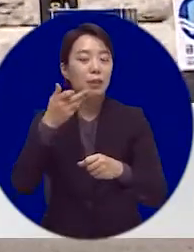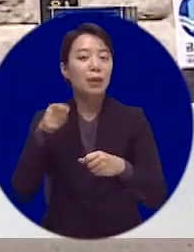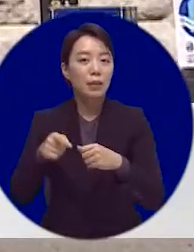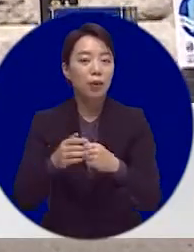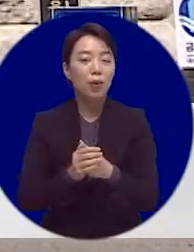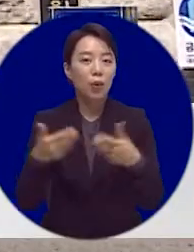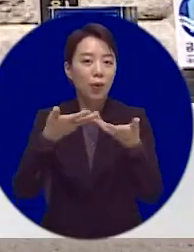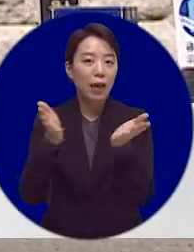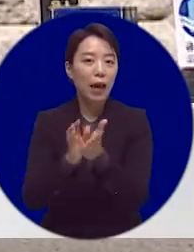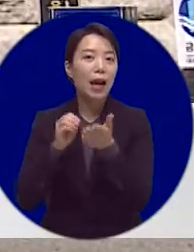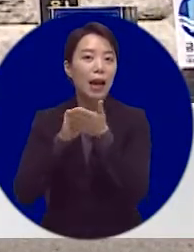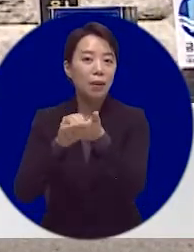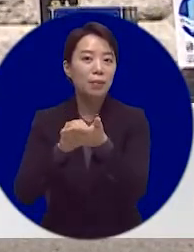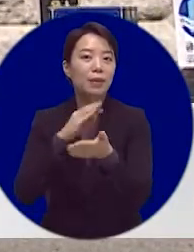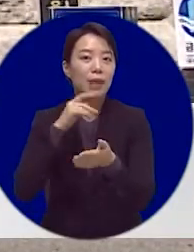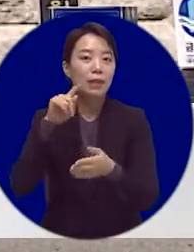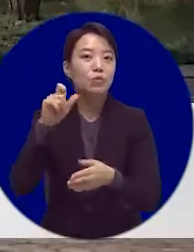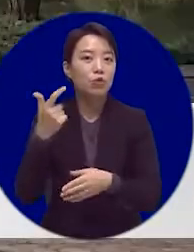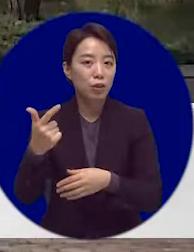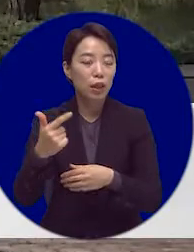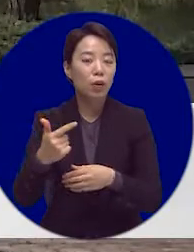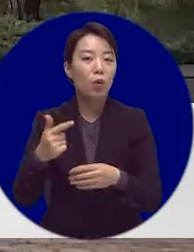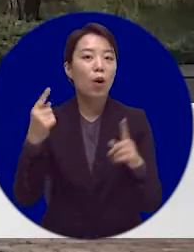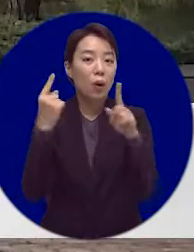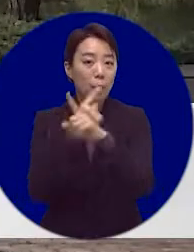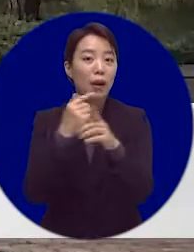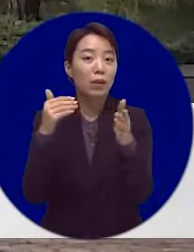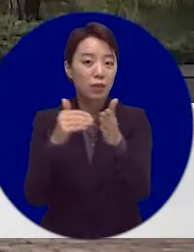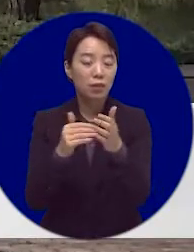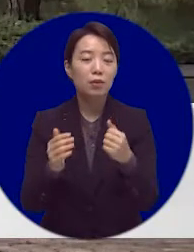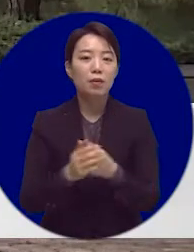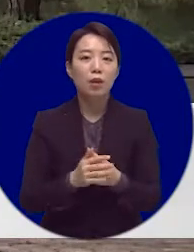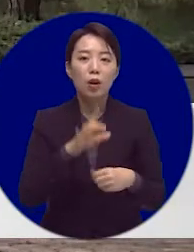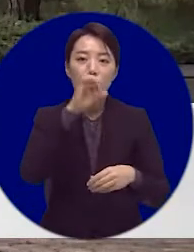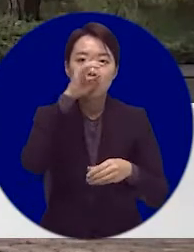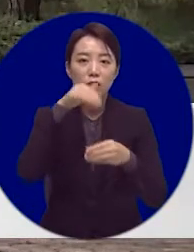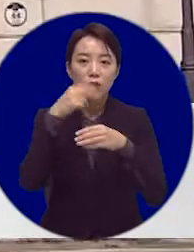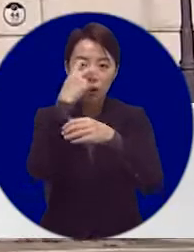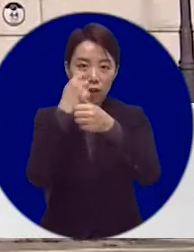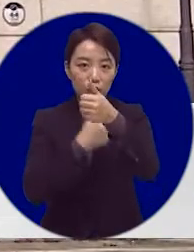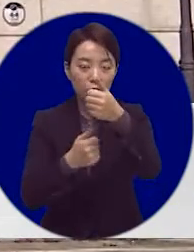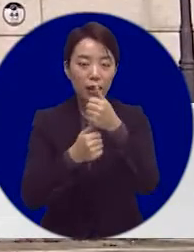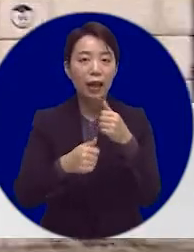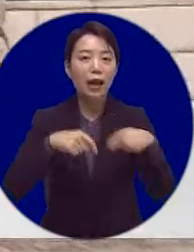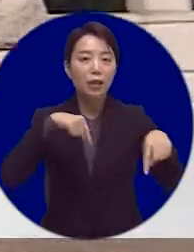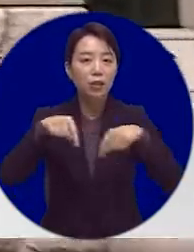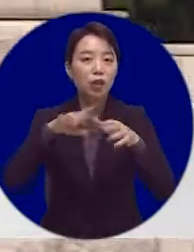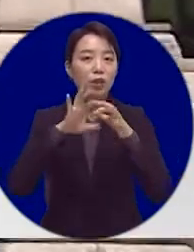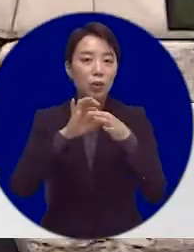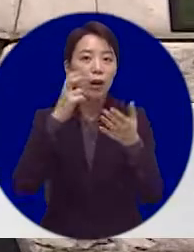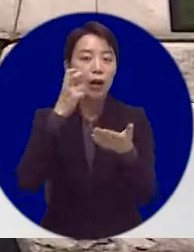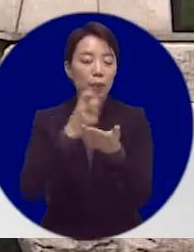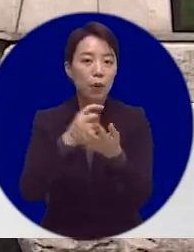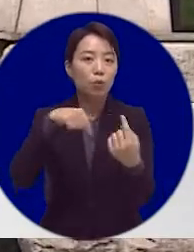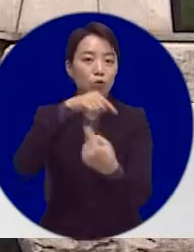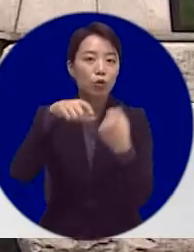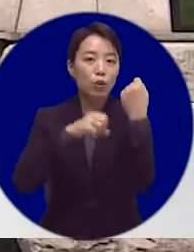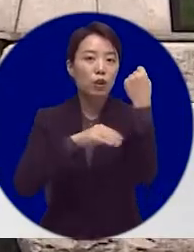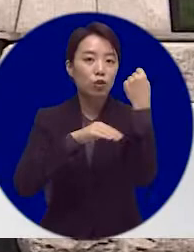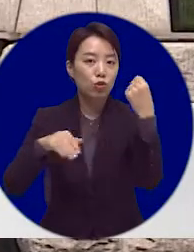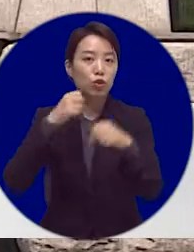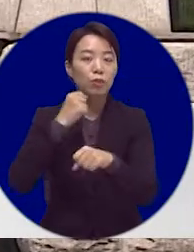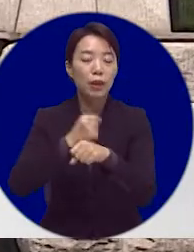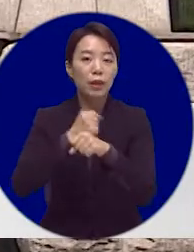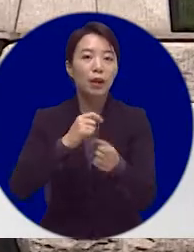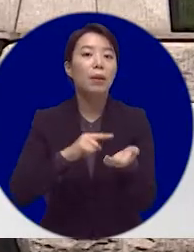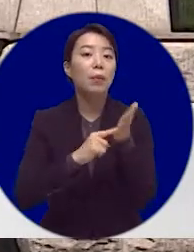18세로, 정당 가입 연령은 만 16세로 각각 하향됨에 따라 중앙선거관리위원회가 정치관계법 운영기준을